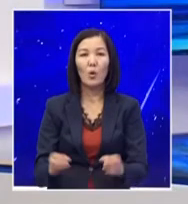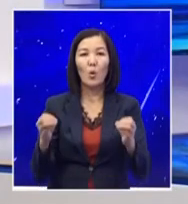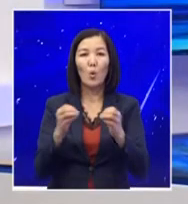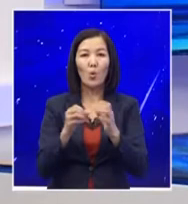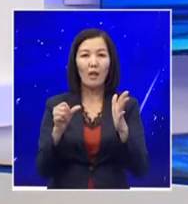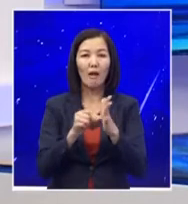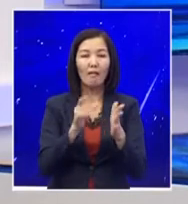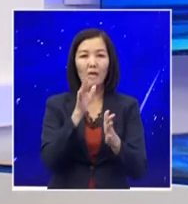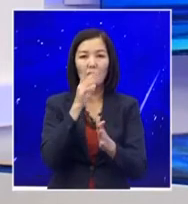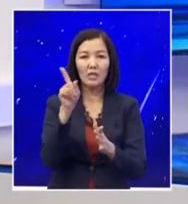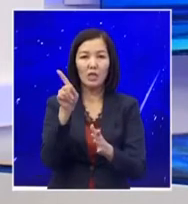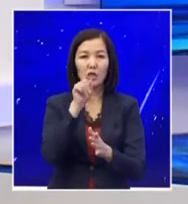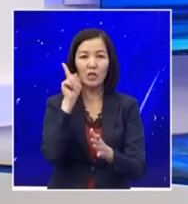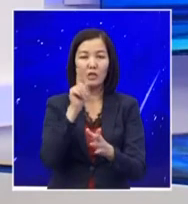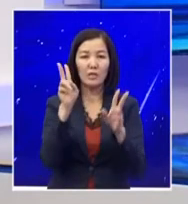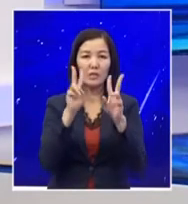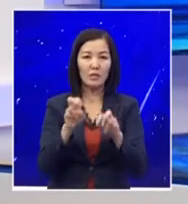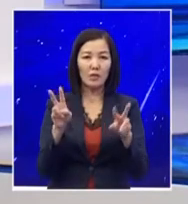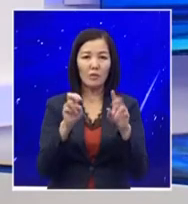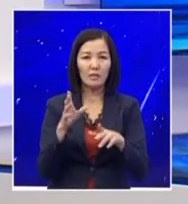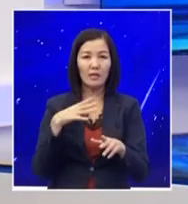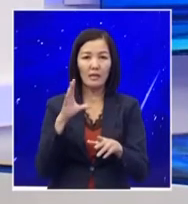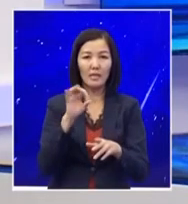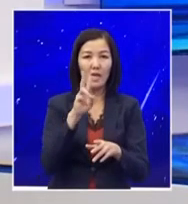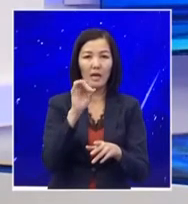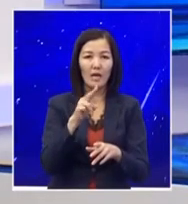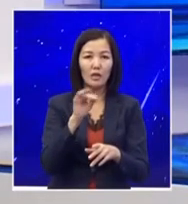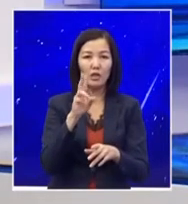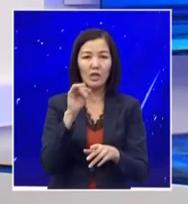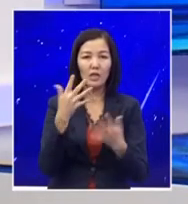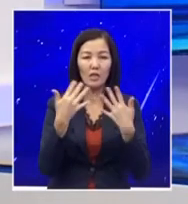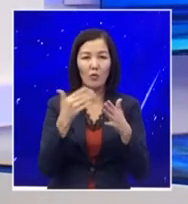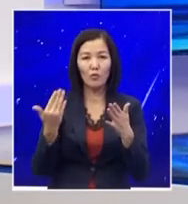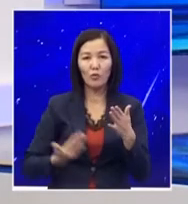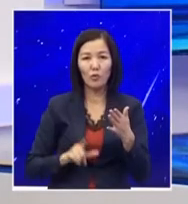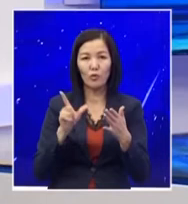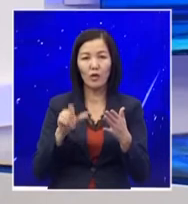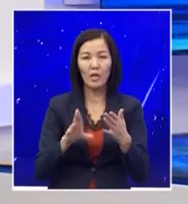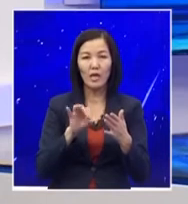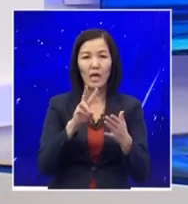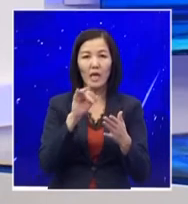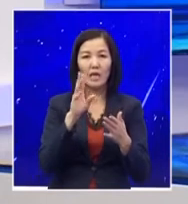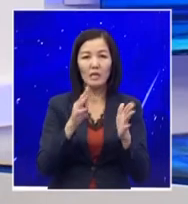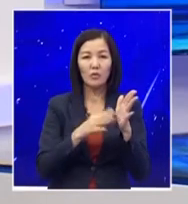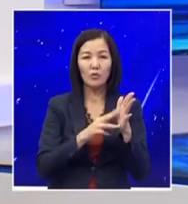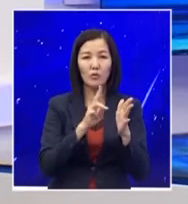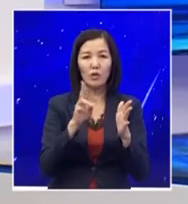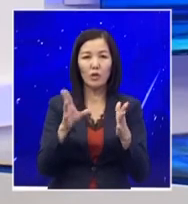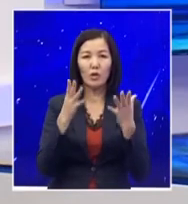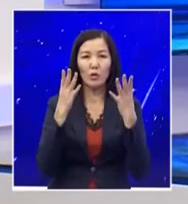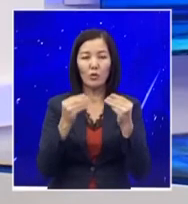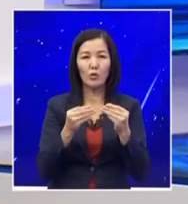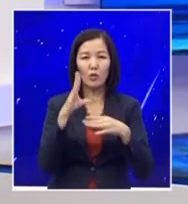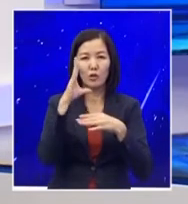16 жастағы жасөспірімге іздеу салынады. Сарқан ауданы Черкасск ауылының тұрғыны Ерасыл Жұмасыл 9-шы қыркүйек